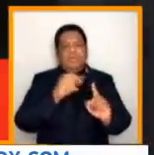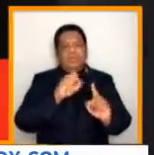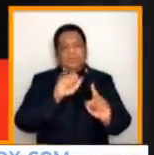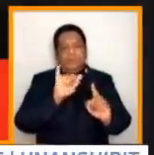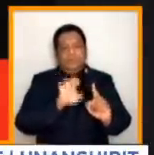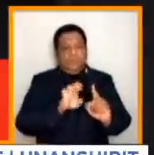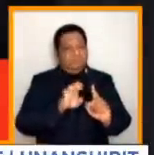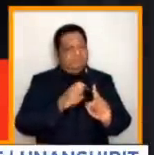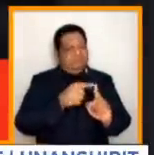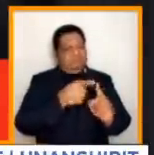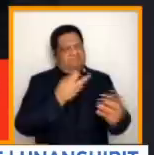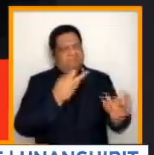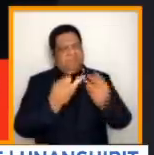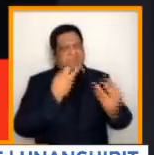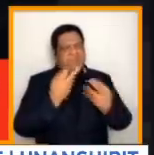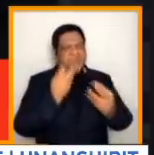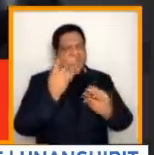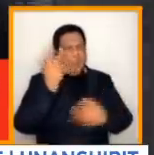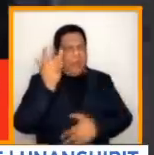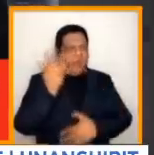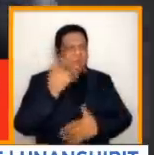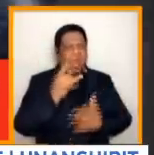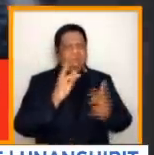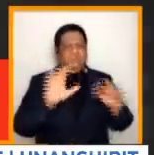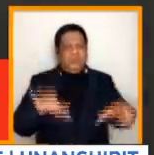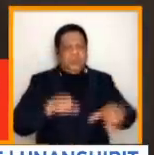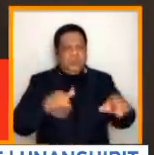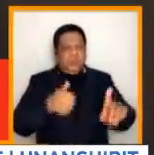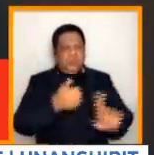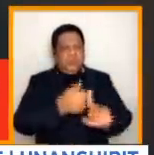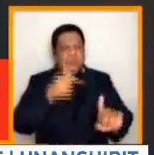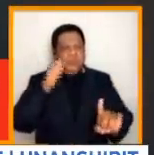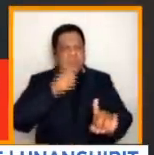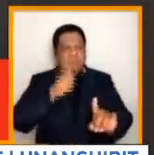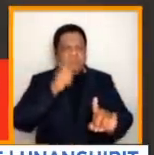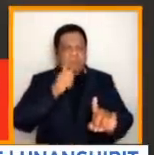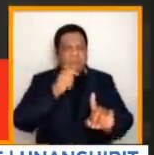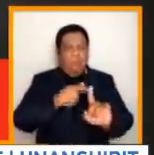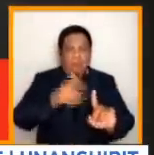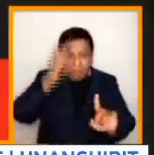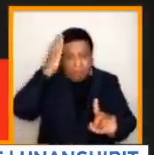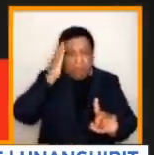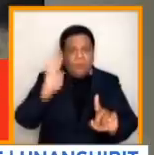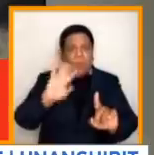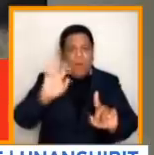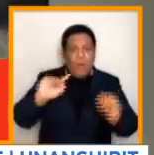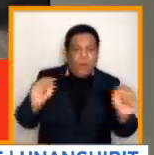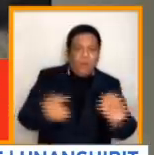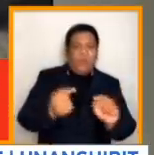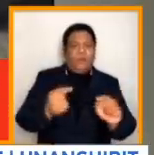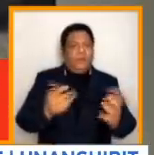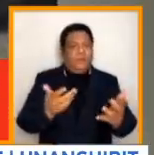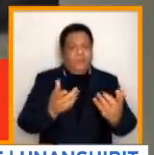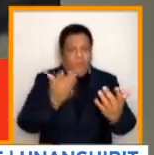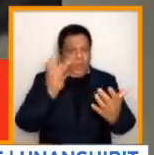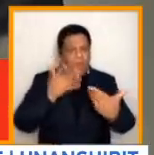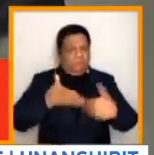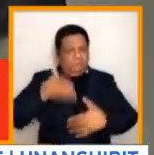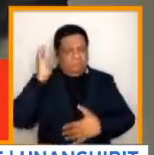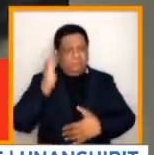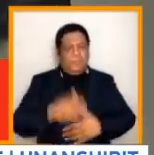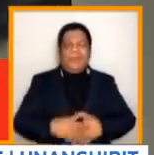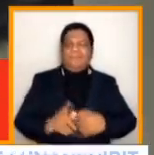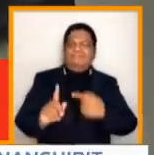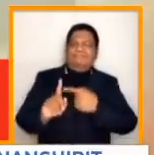Ba't niya ginawa ito sa isang babae na nakikiusap ng wag saktan, ano? Hindi ko rin na maintindihan